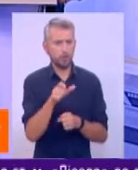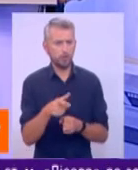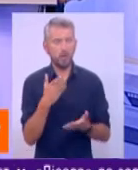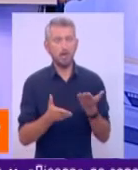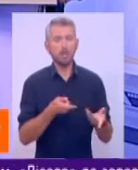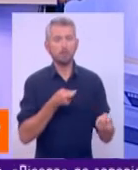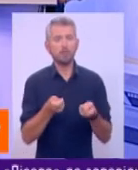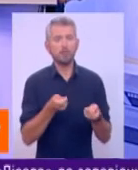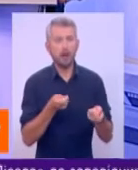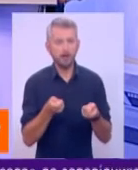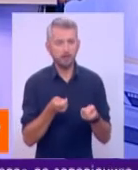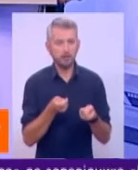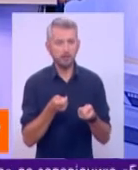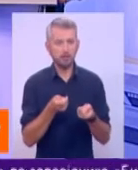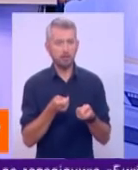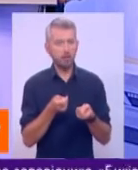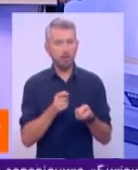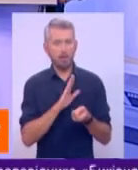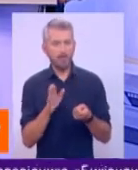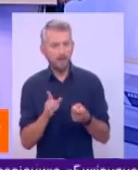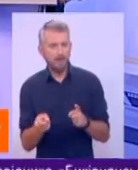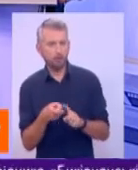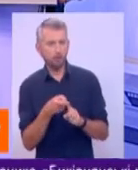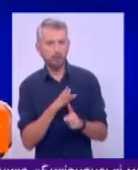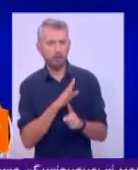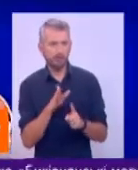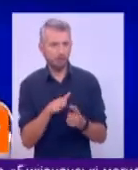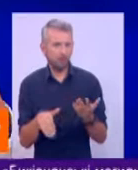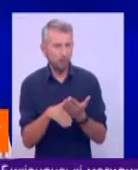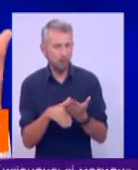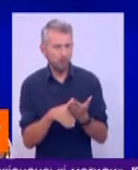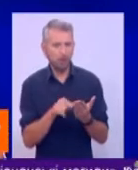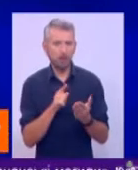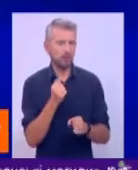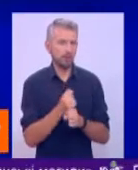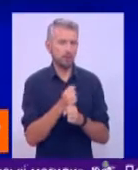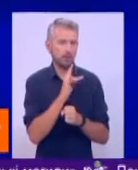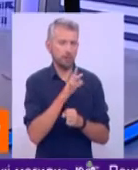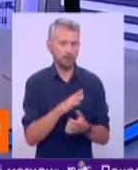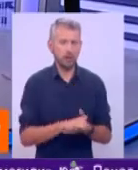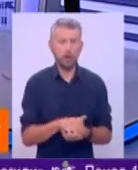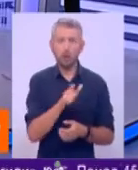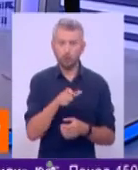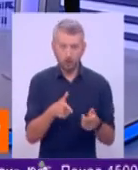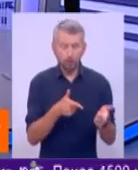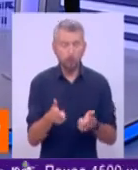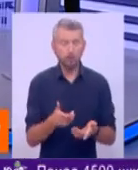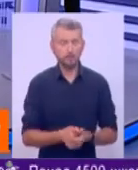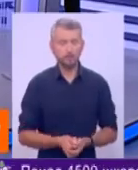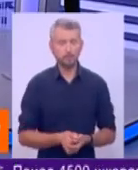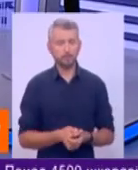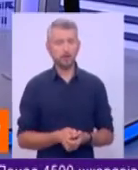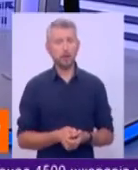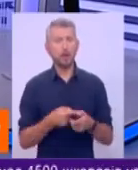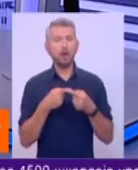если власть со второй стороны не подключится и не зацепятся вот эти шестеренки, оно не сработает. Причем люди готовы. Люди готовы. Люди готовы.